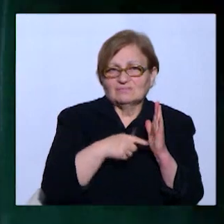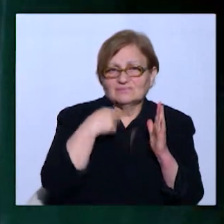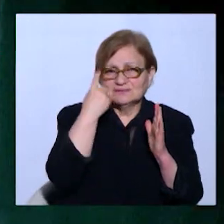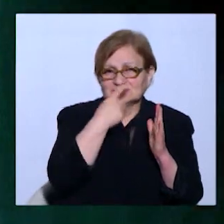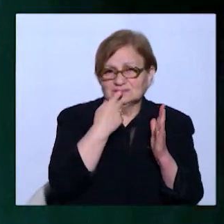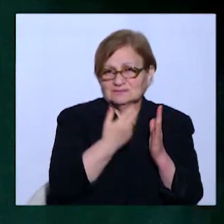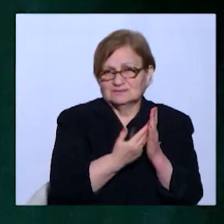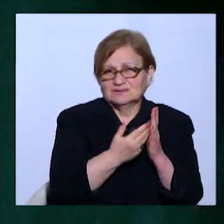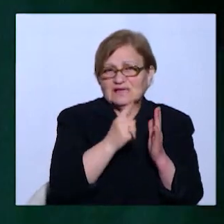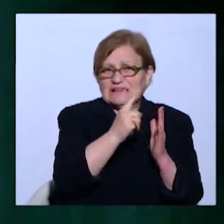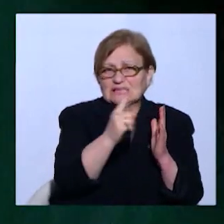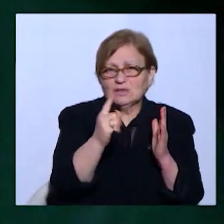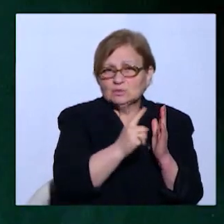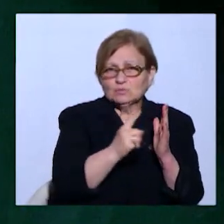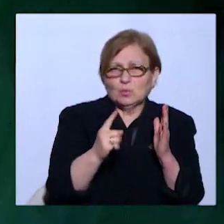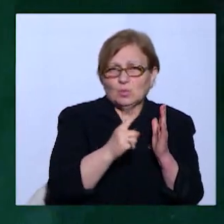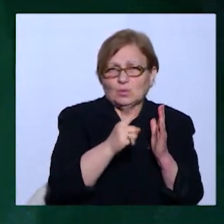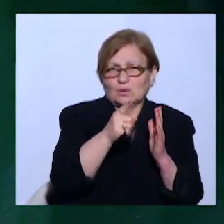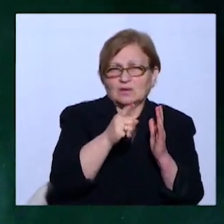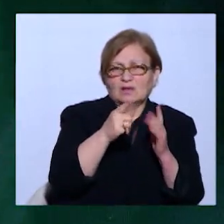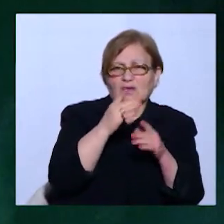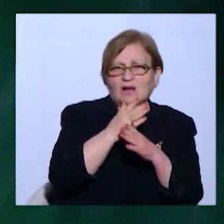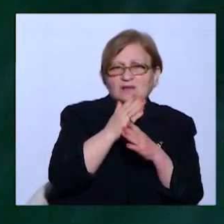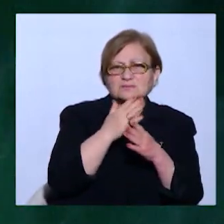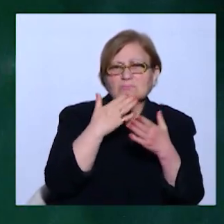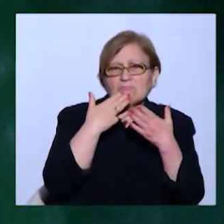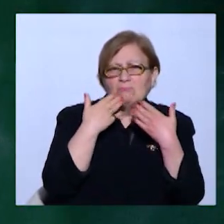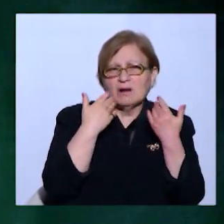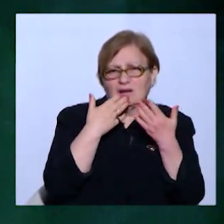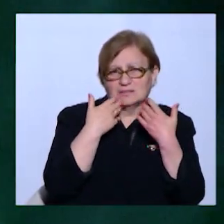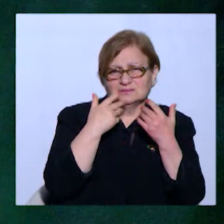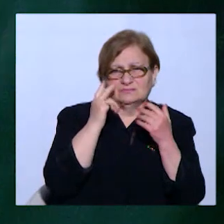სადაც თითოეული თანამამრავლი არის მარტივი რიცხვი. 2 მარტივია.